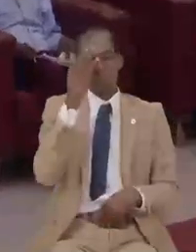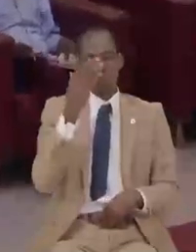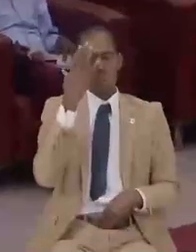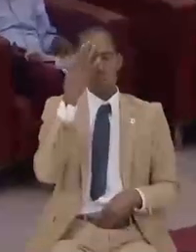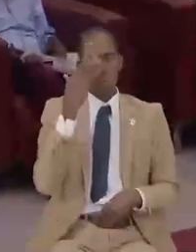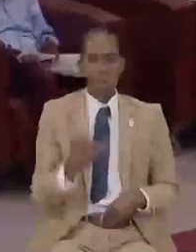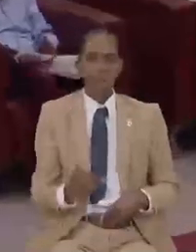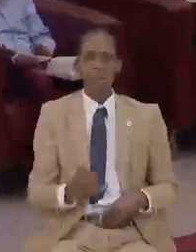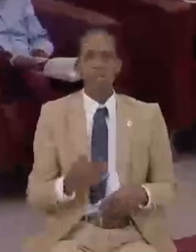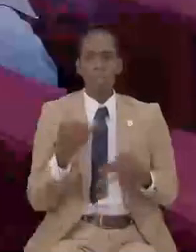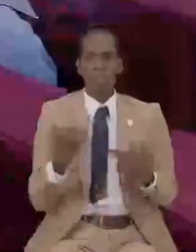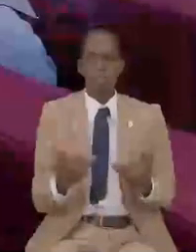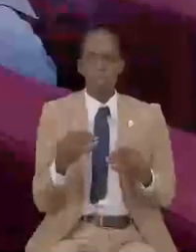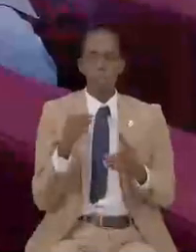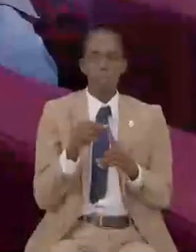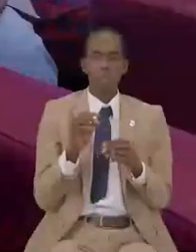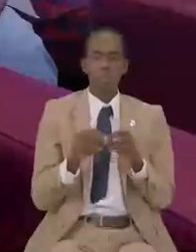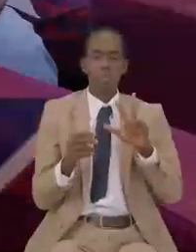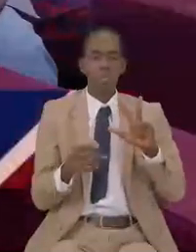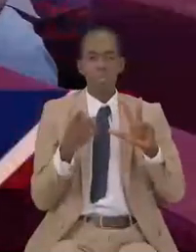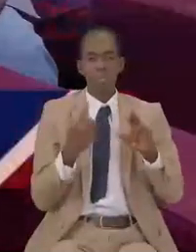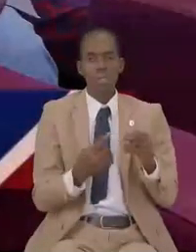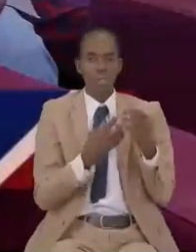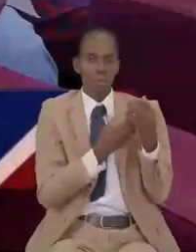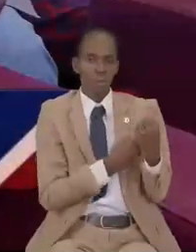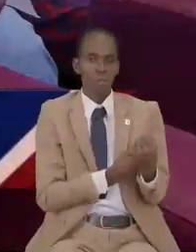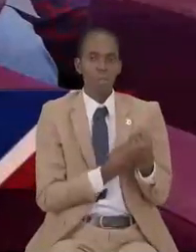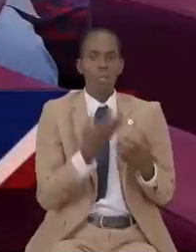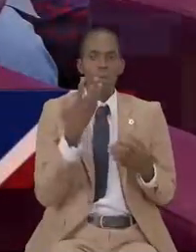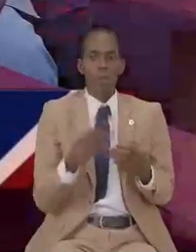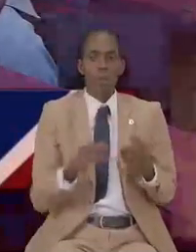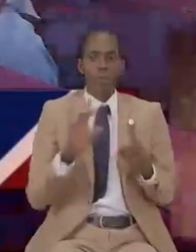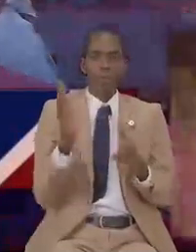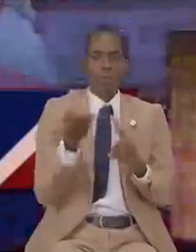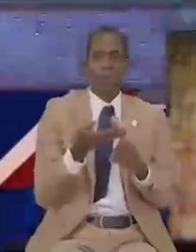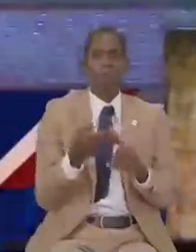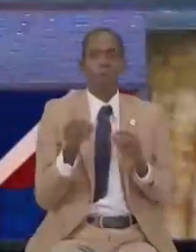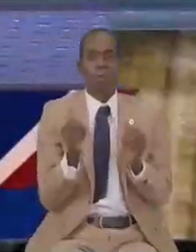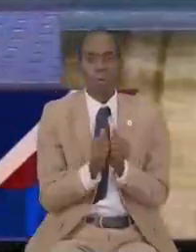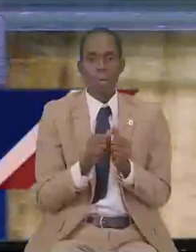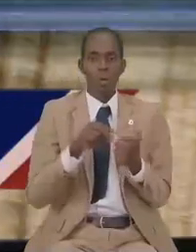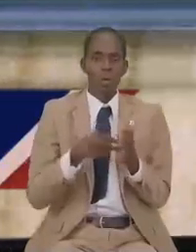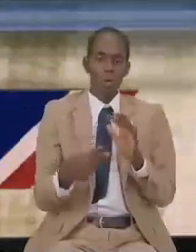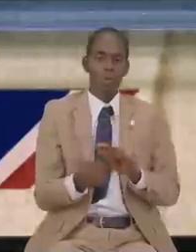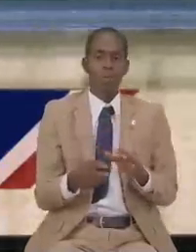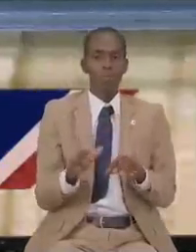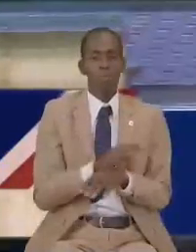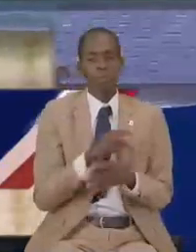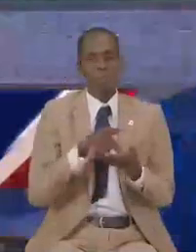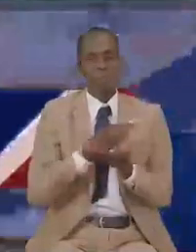Troisième point ici, le courage de conviction avec la pureté délibérée. Le courage de